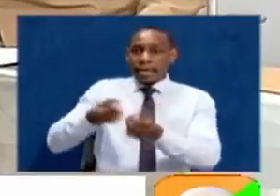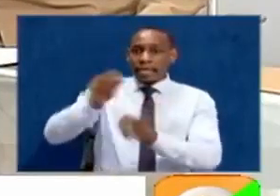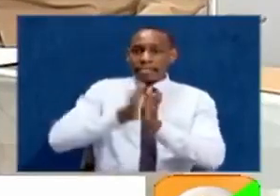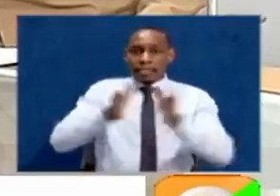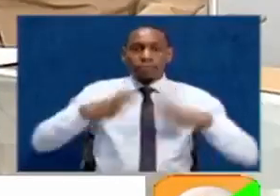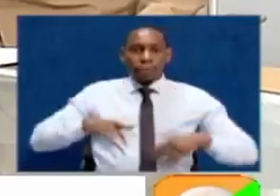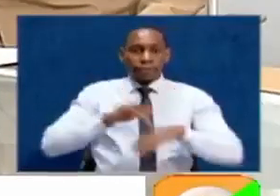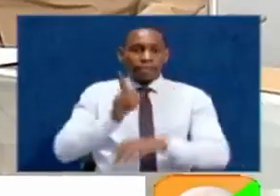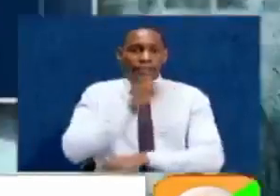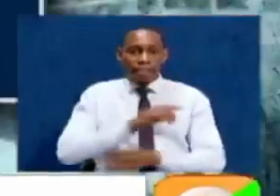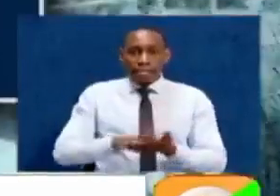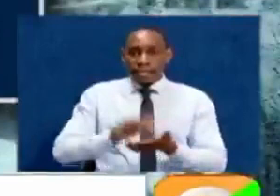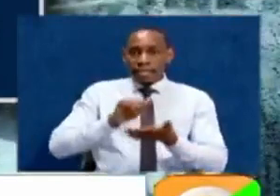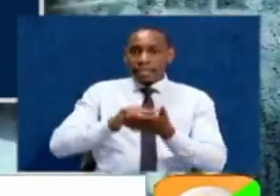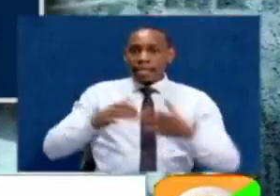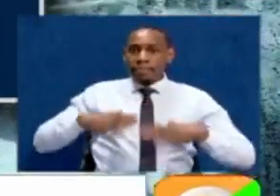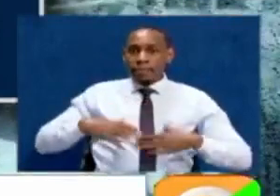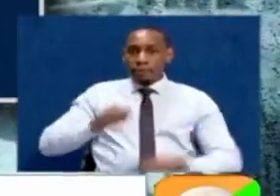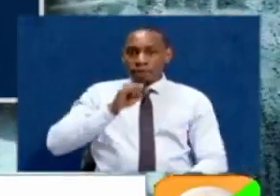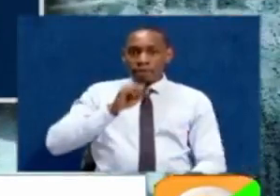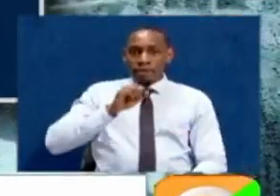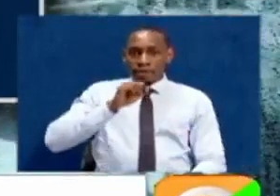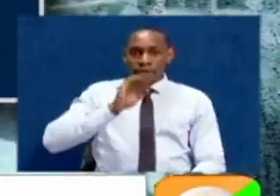jumla walioambukizwa ugonjwa huo hadi watu